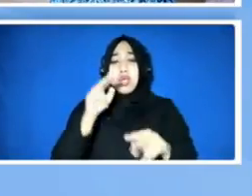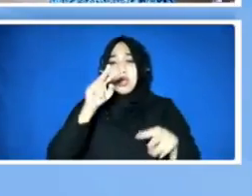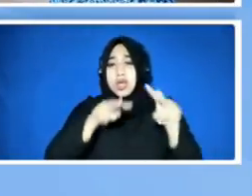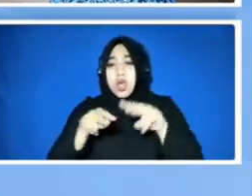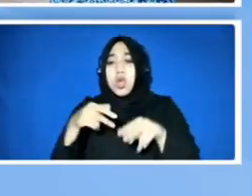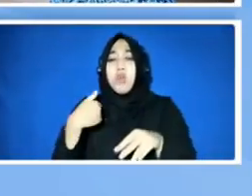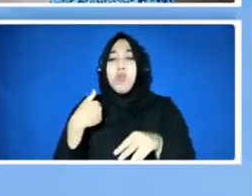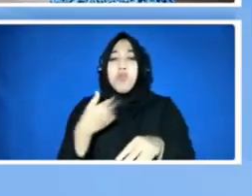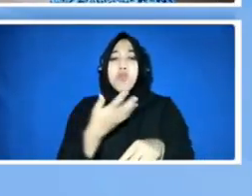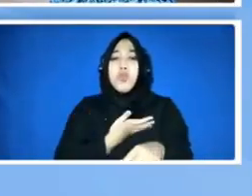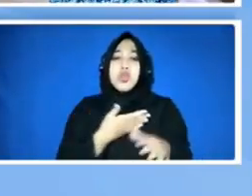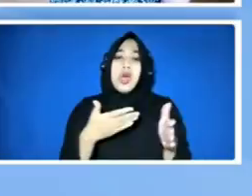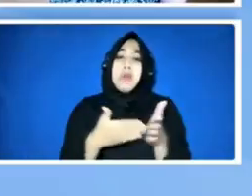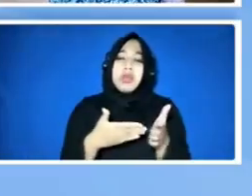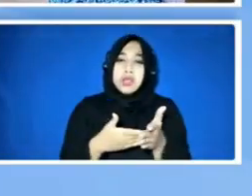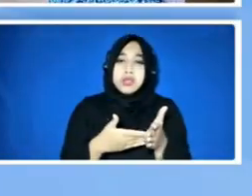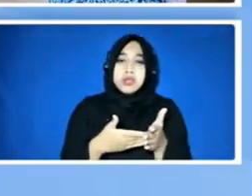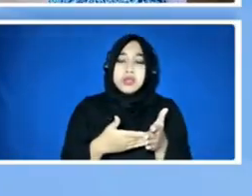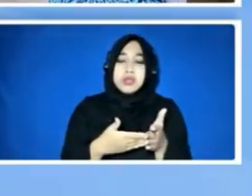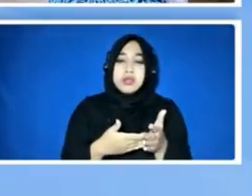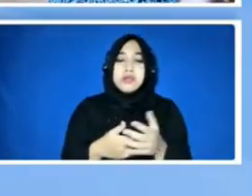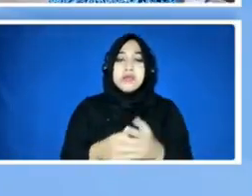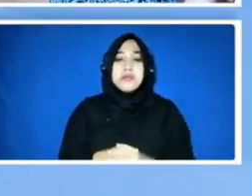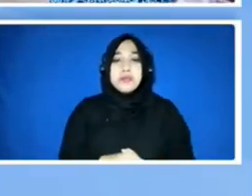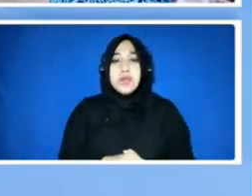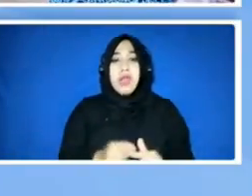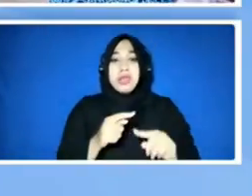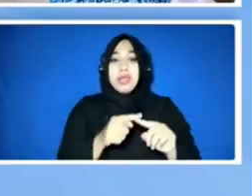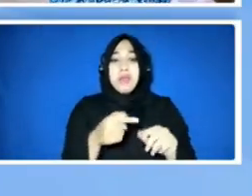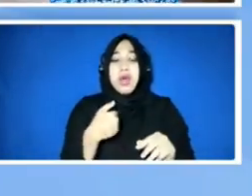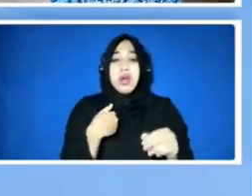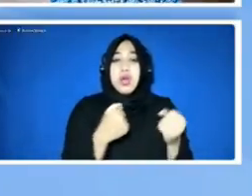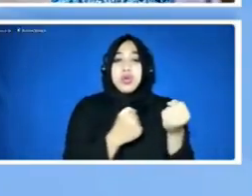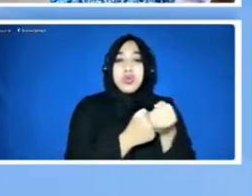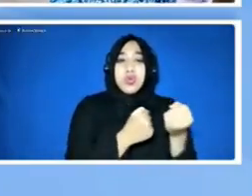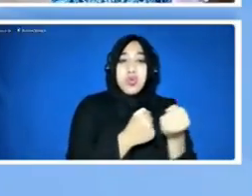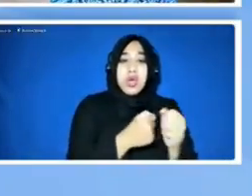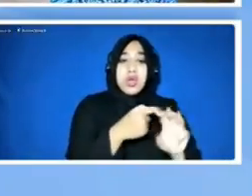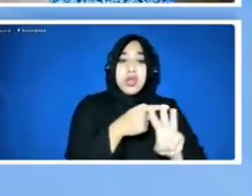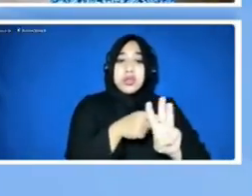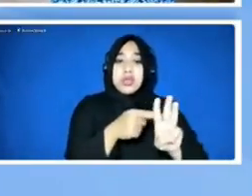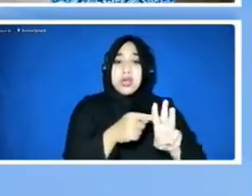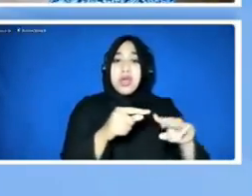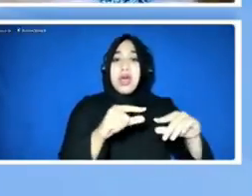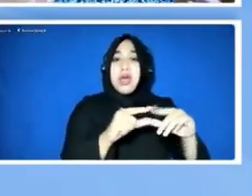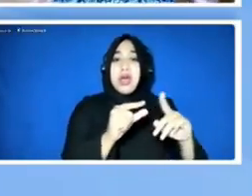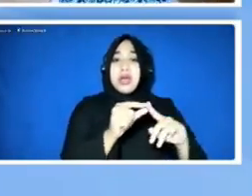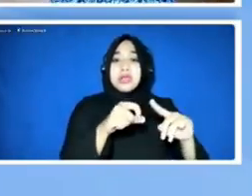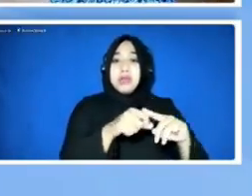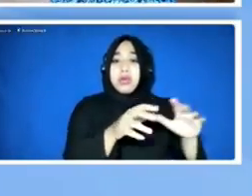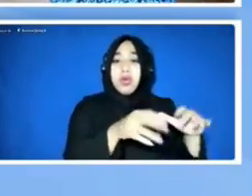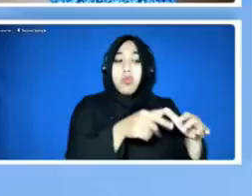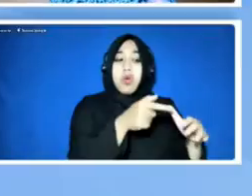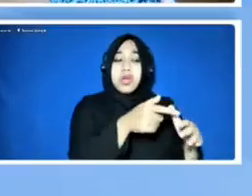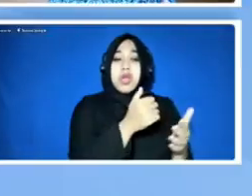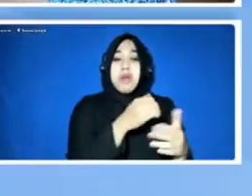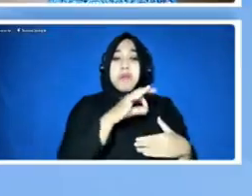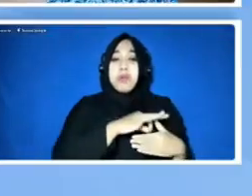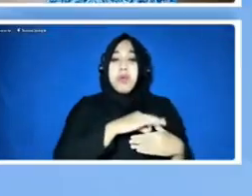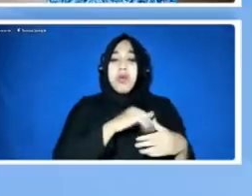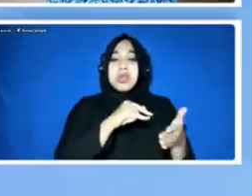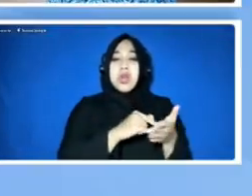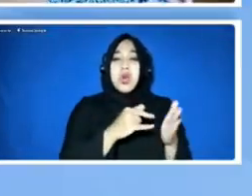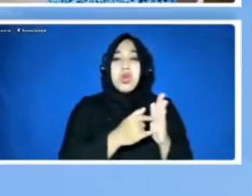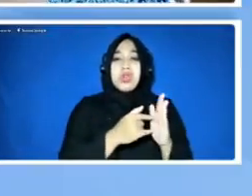punya keterbatasan. Tanpa adanya dukungan dari 4 aspek tadi, penggunaan teknologi itu menjadi